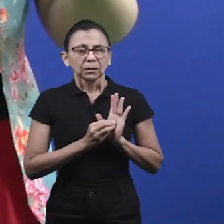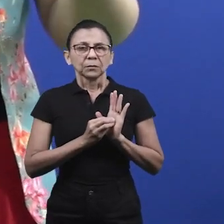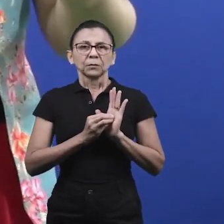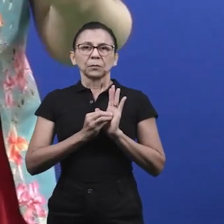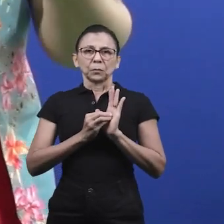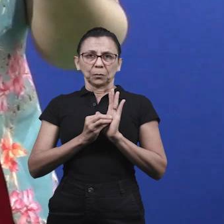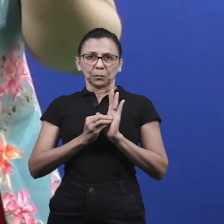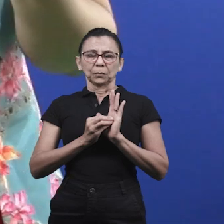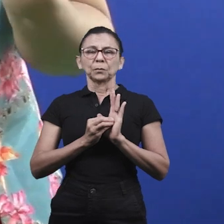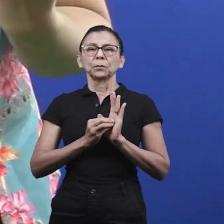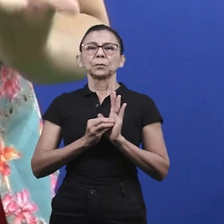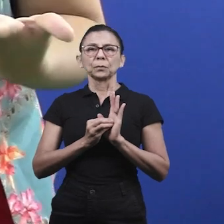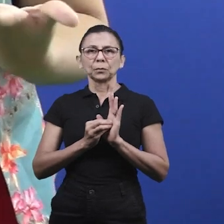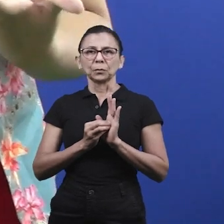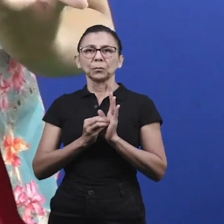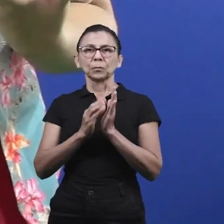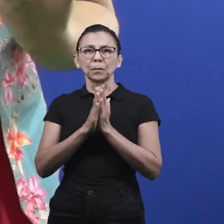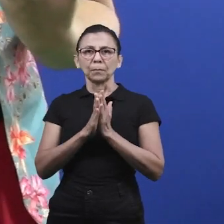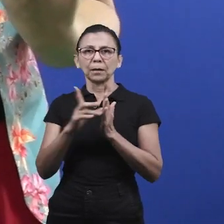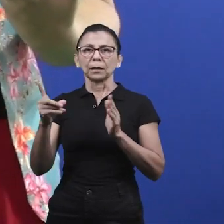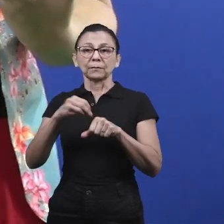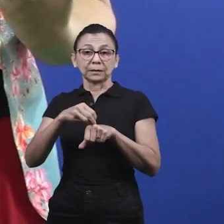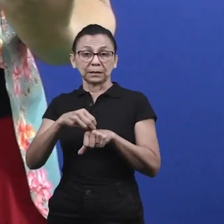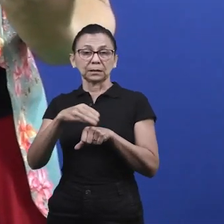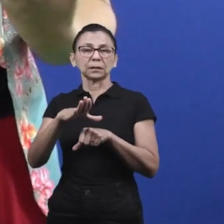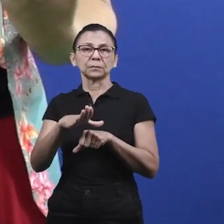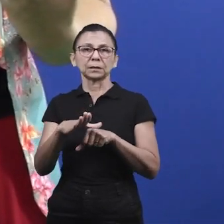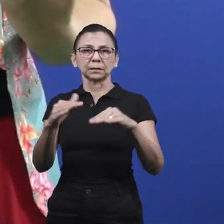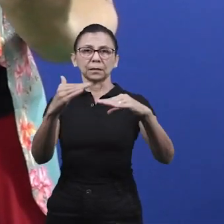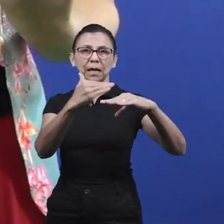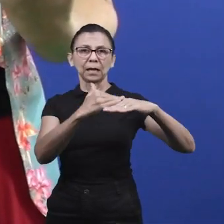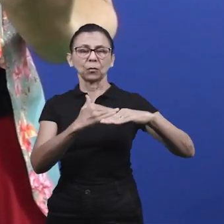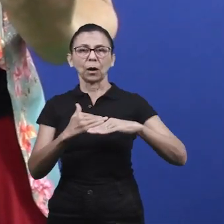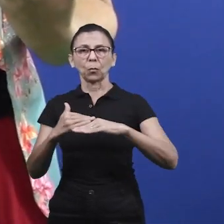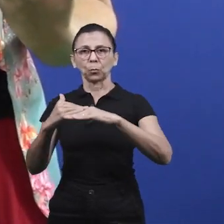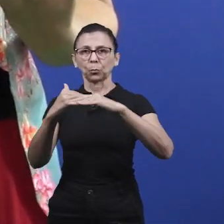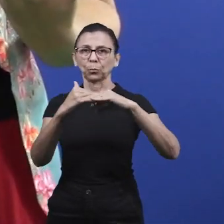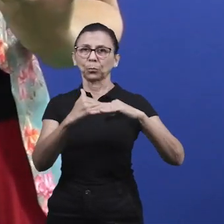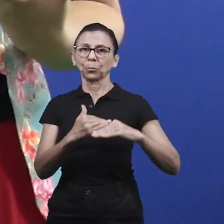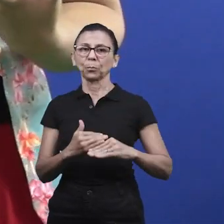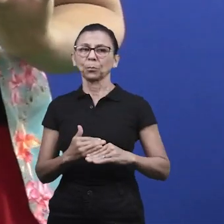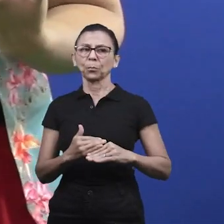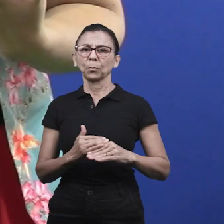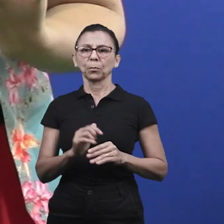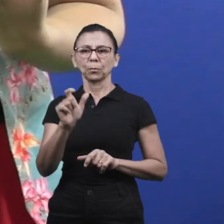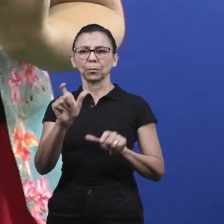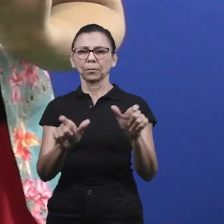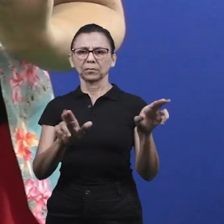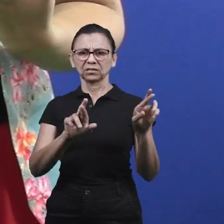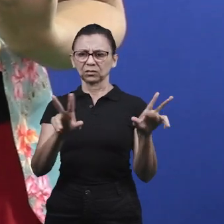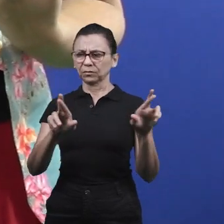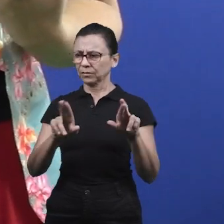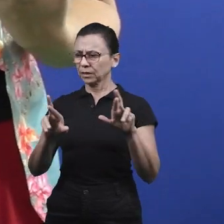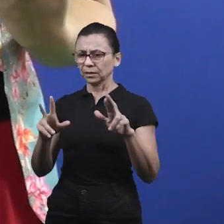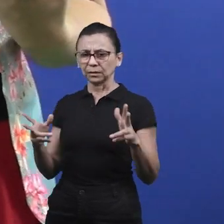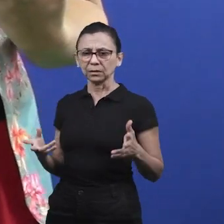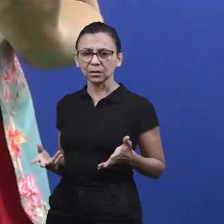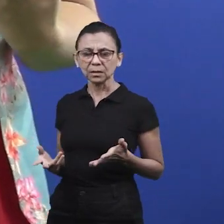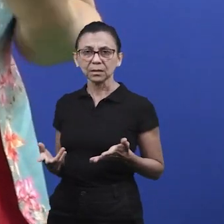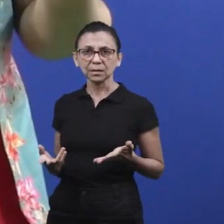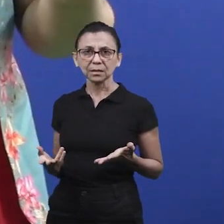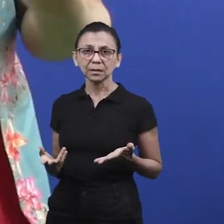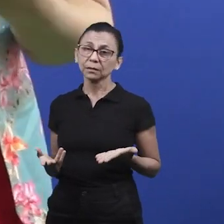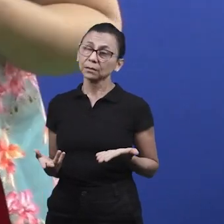la parole, ce qui va être transmis, oui, il est le même. Mais les personnes sont différentes. Donc